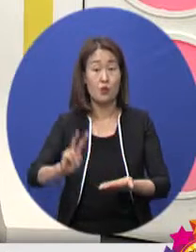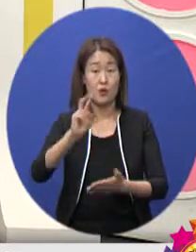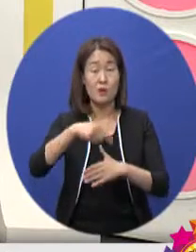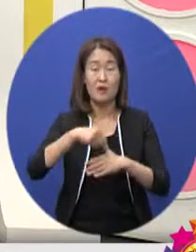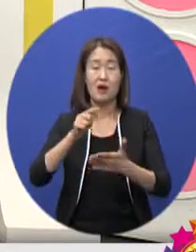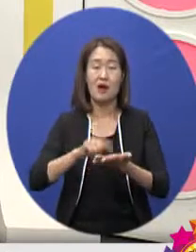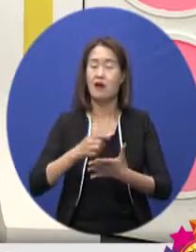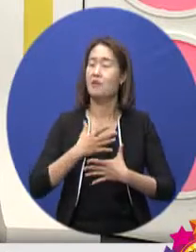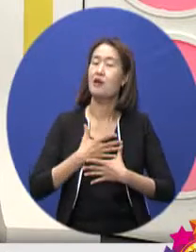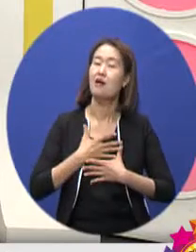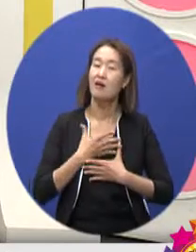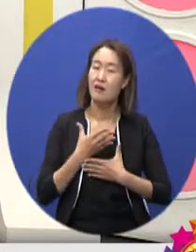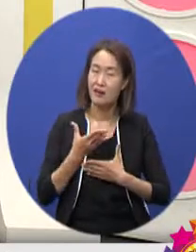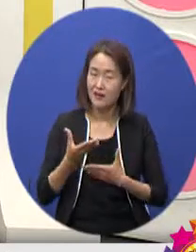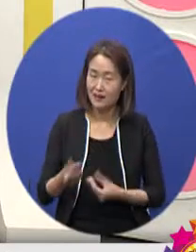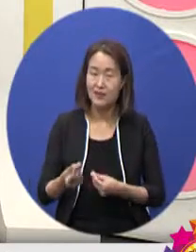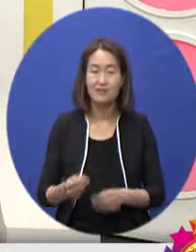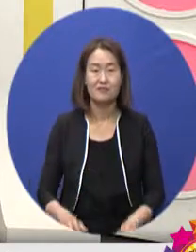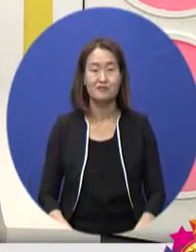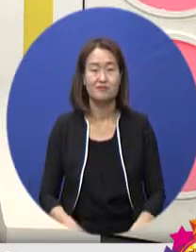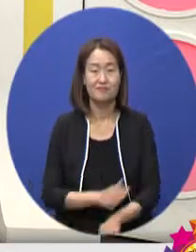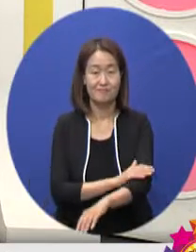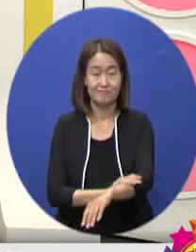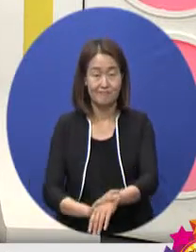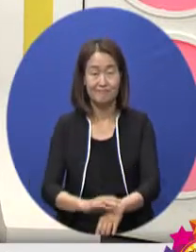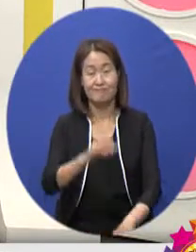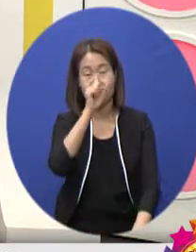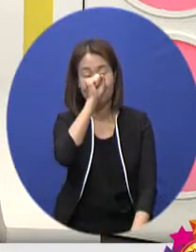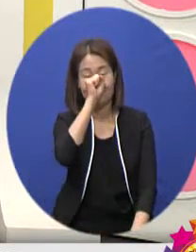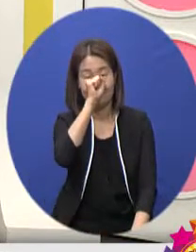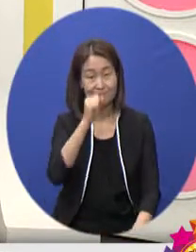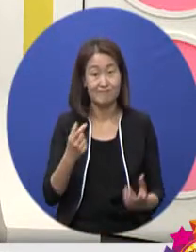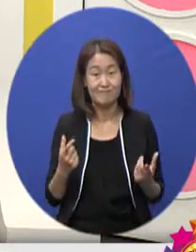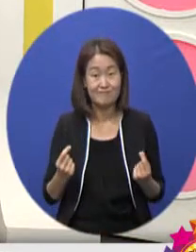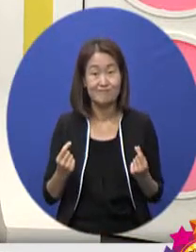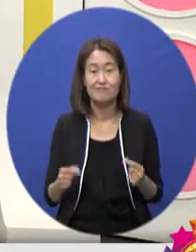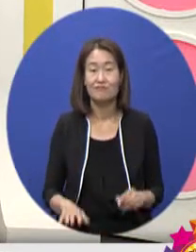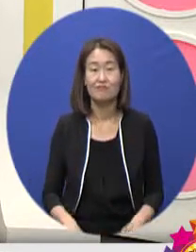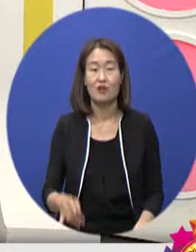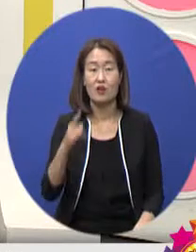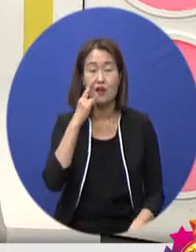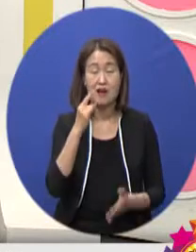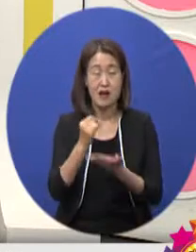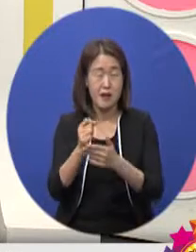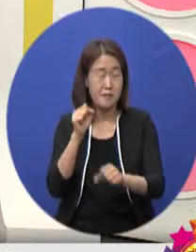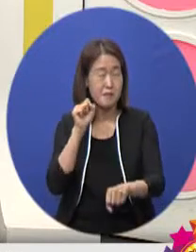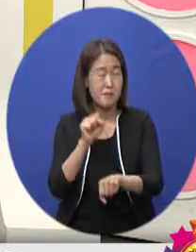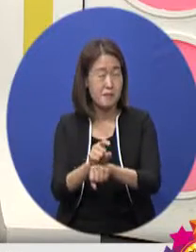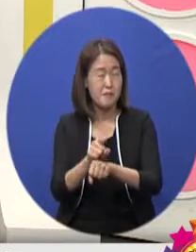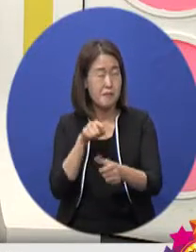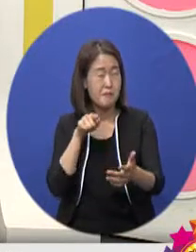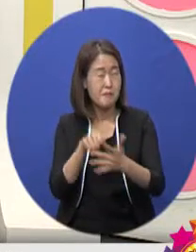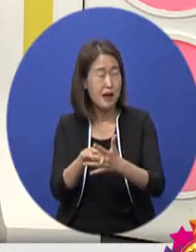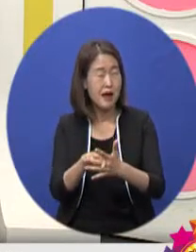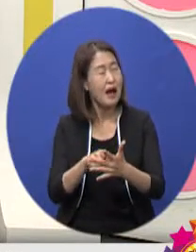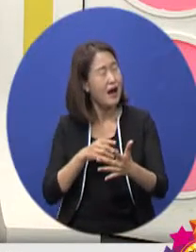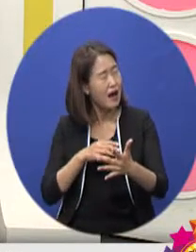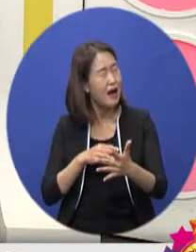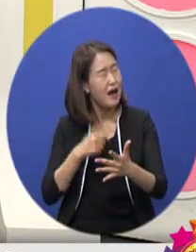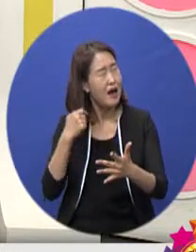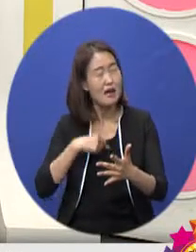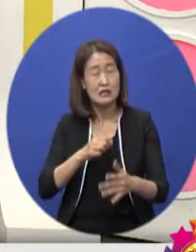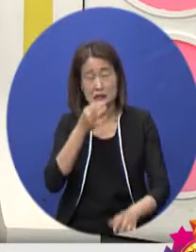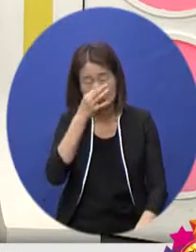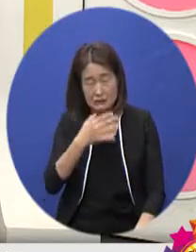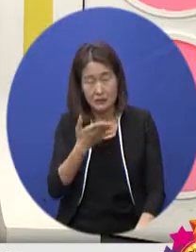마음도 편안하게 계시니까 좋잖아요. 네. 네. 그러니까 어머니 성격을 제가 이렇게 느껴보니까요. 네.